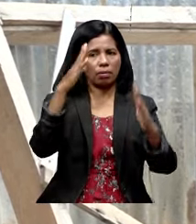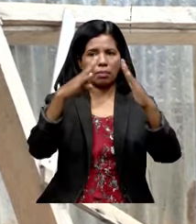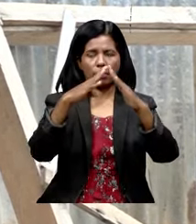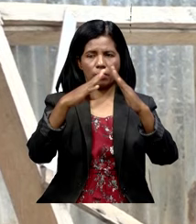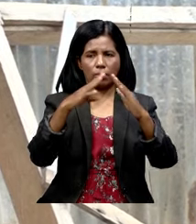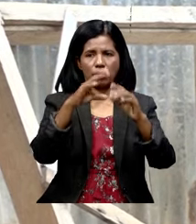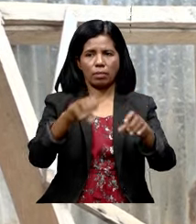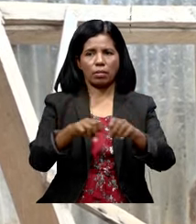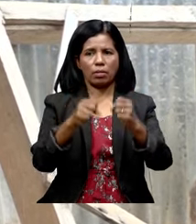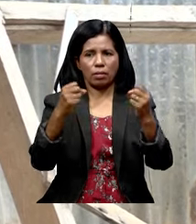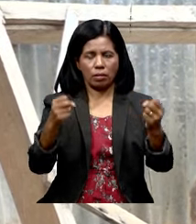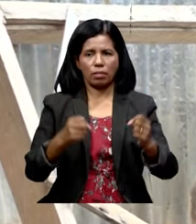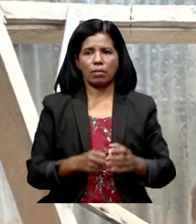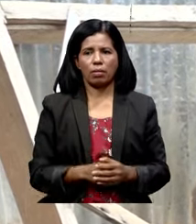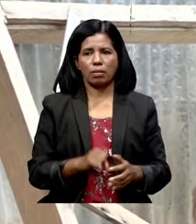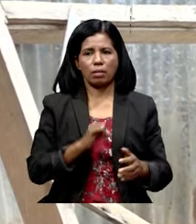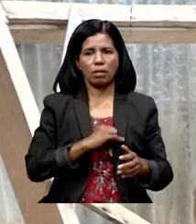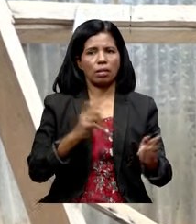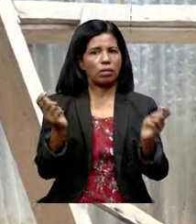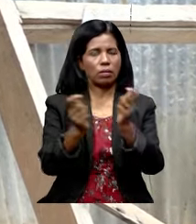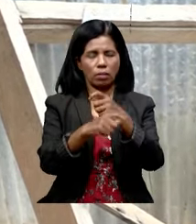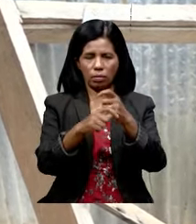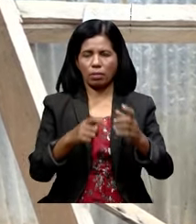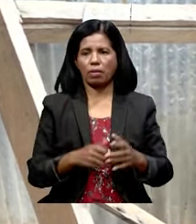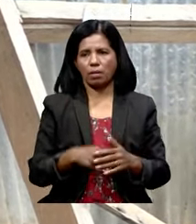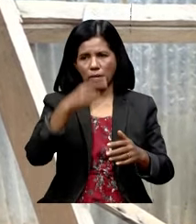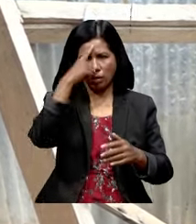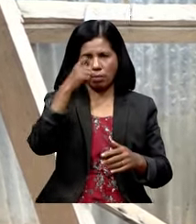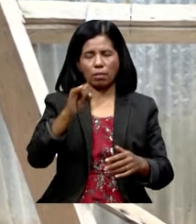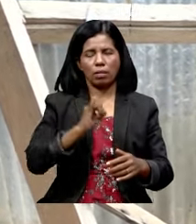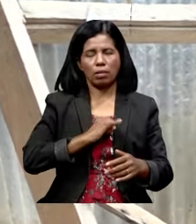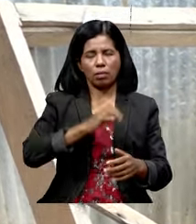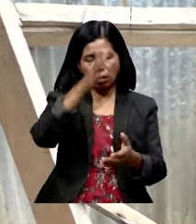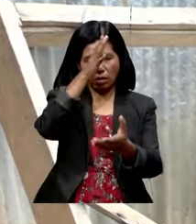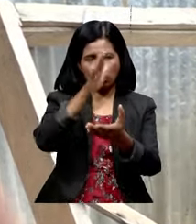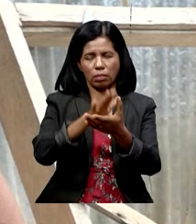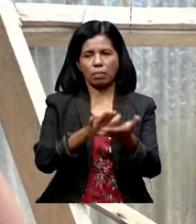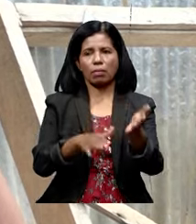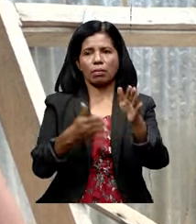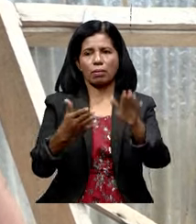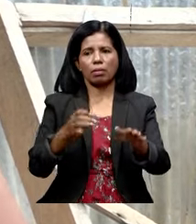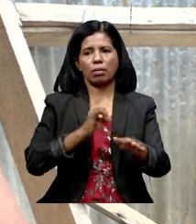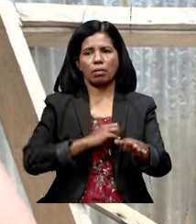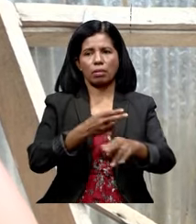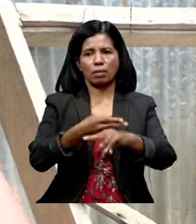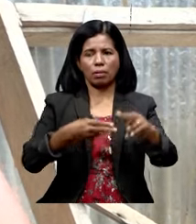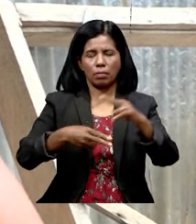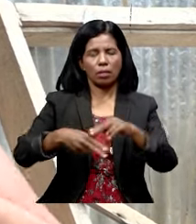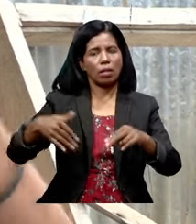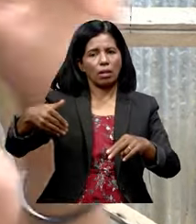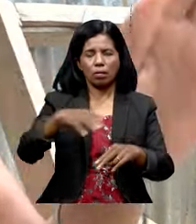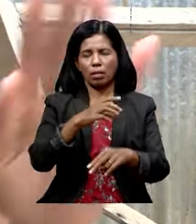sirne fuhuk mai mo saula troke ida tambah ni ketujuan mate bel haliman ain kleuk